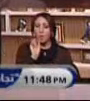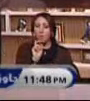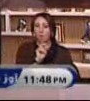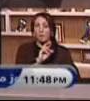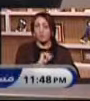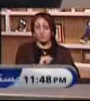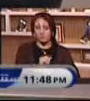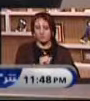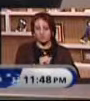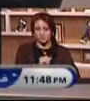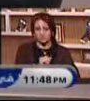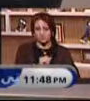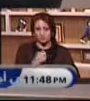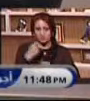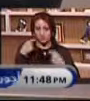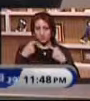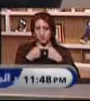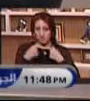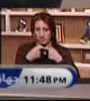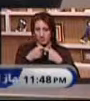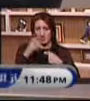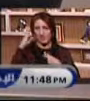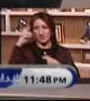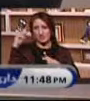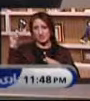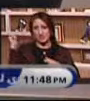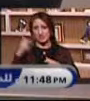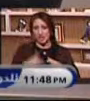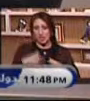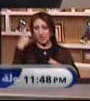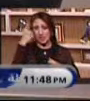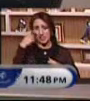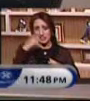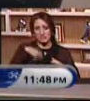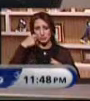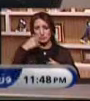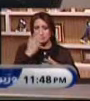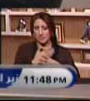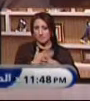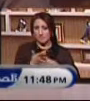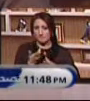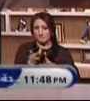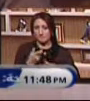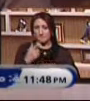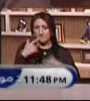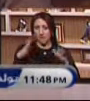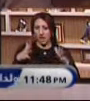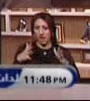لكن فضلتك علاقة نسيان الأخيرة بقساوة القلب، هذا مهم. ليه؟ أنا